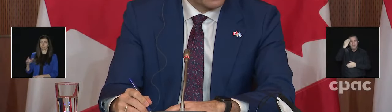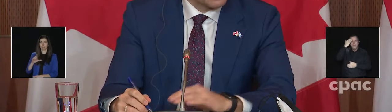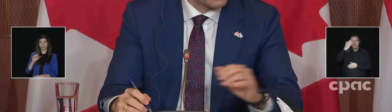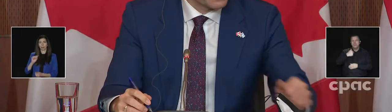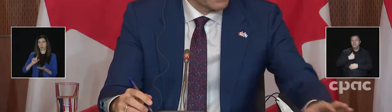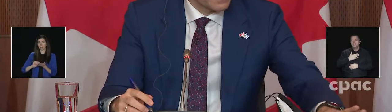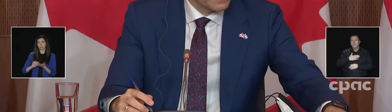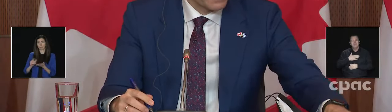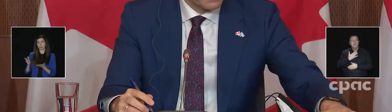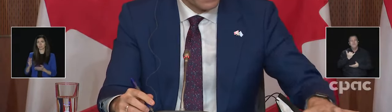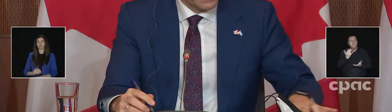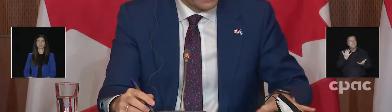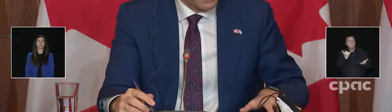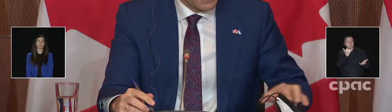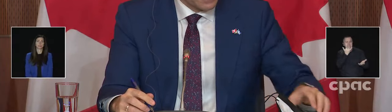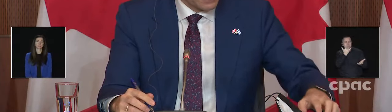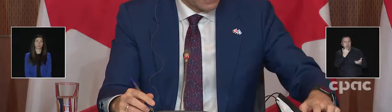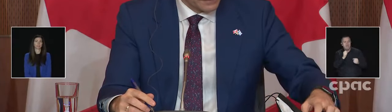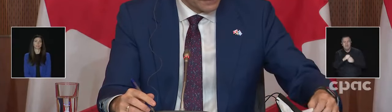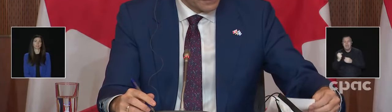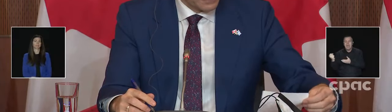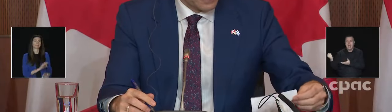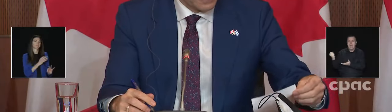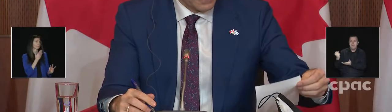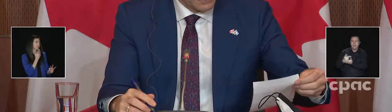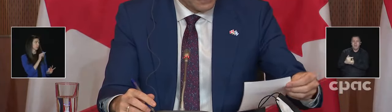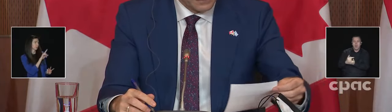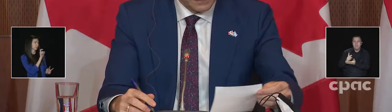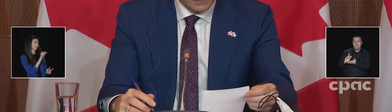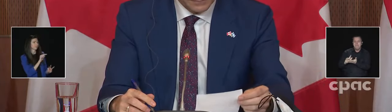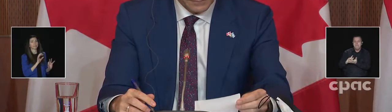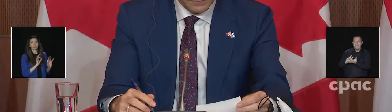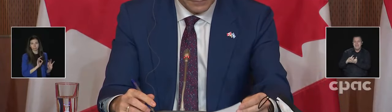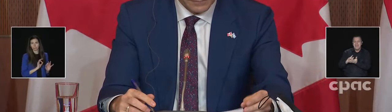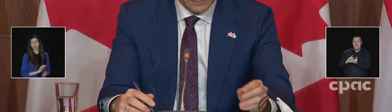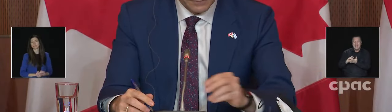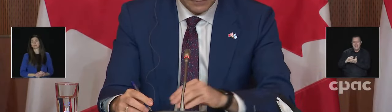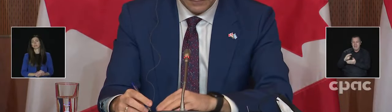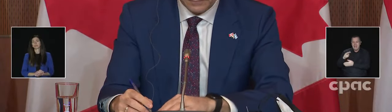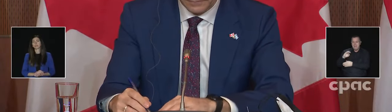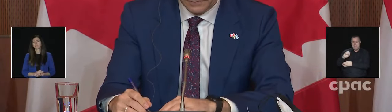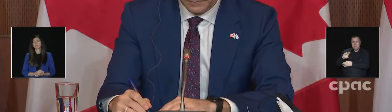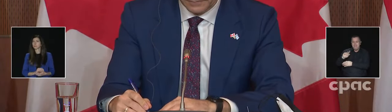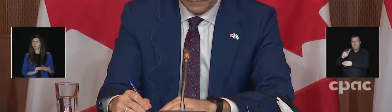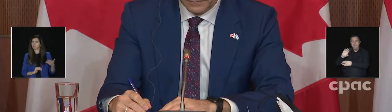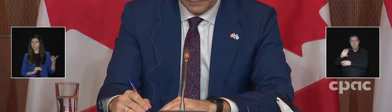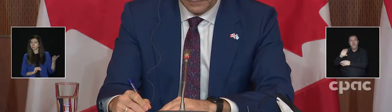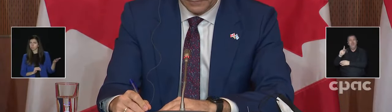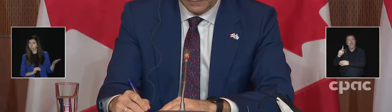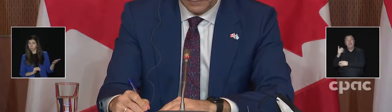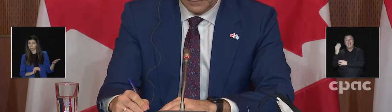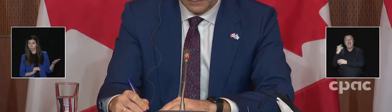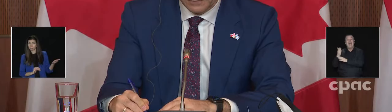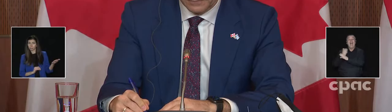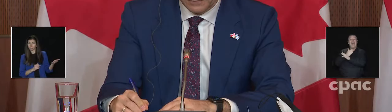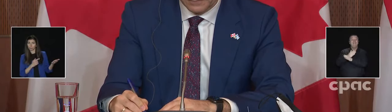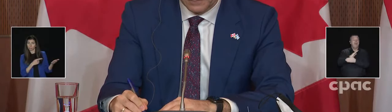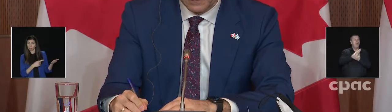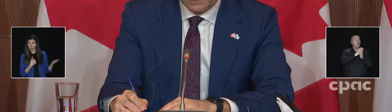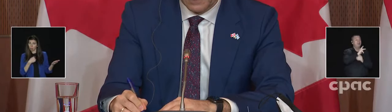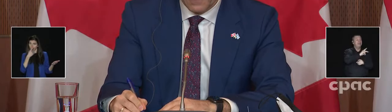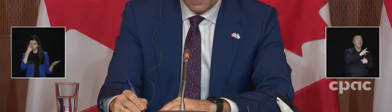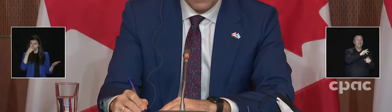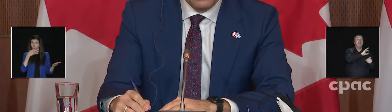J'aimerais savoir qu'est-ce qu'il y en est de l'approbation du médicament antiviral de Merck qui avait soumis sa demande bien avant celle de Pfizer.